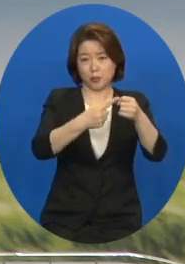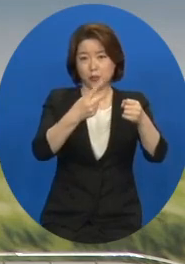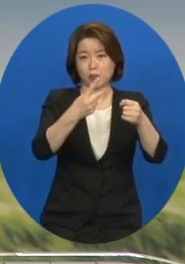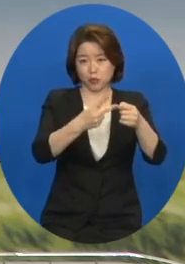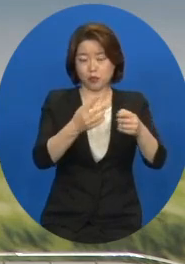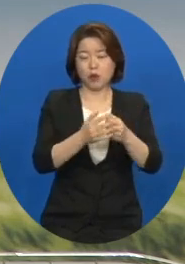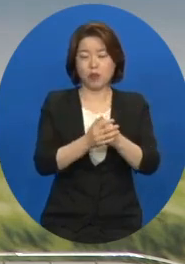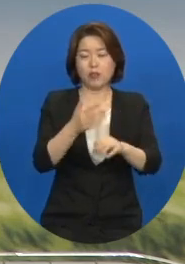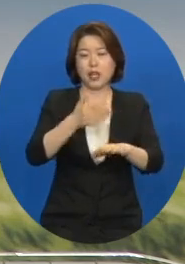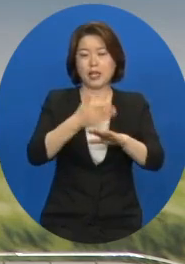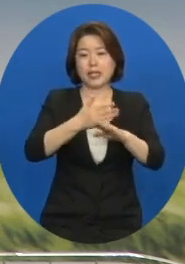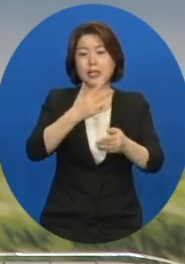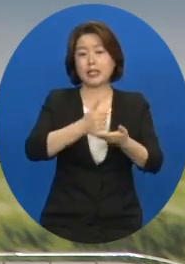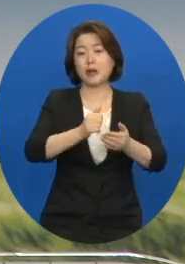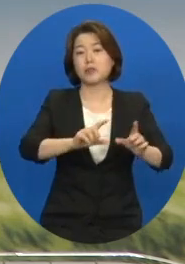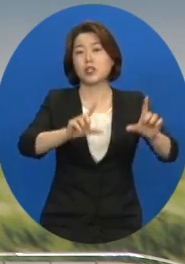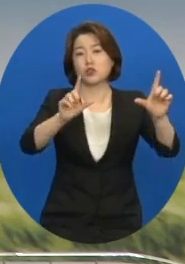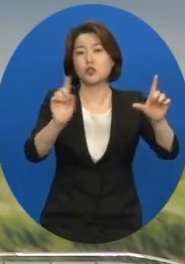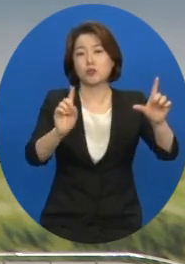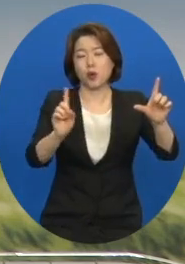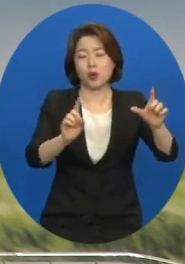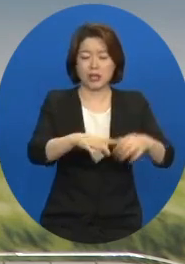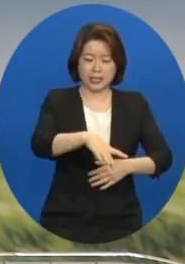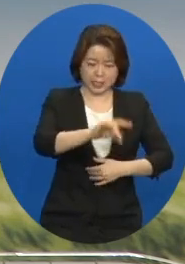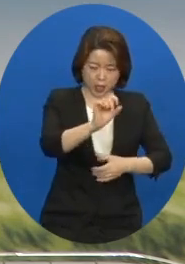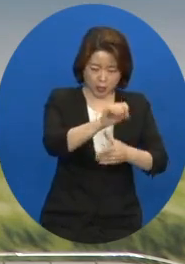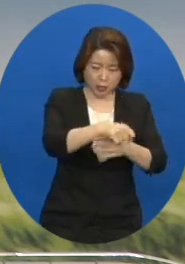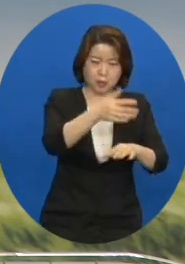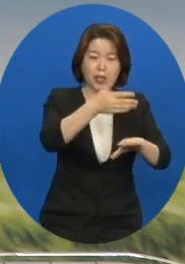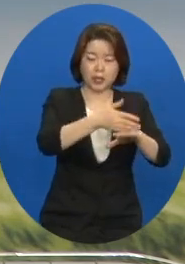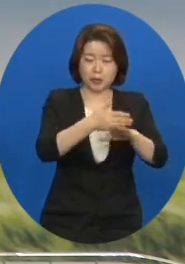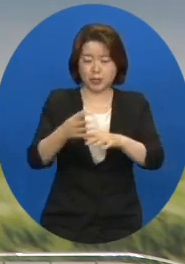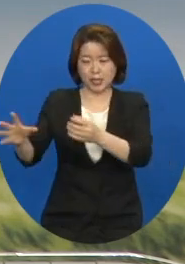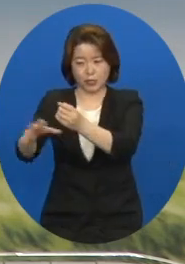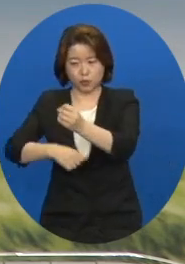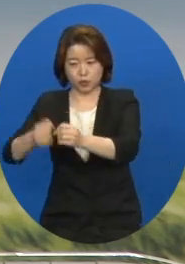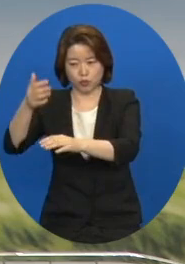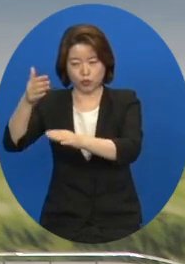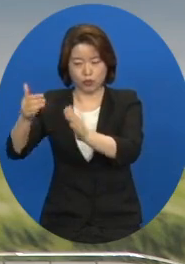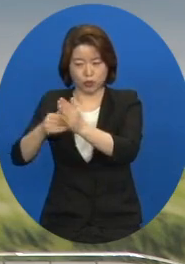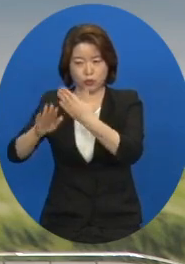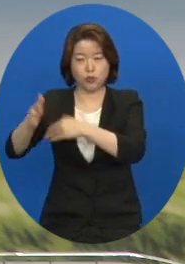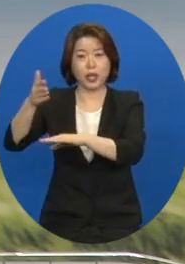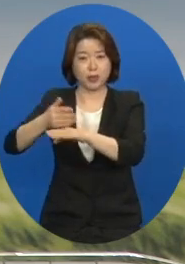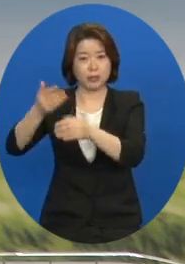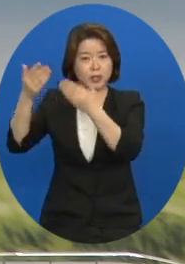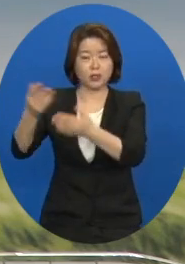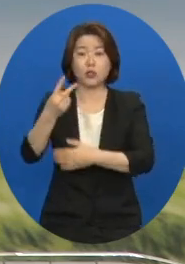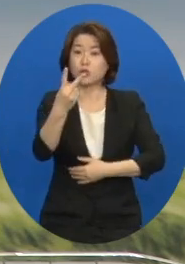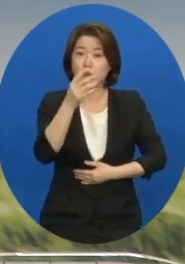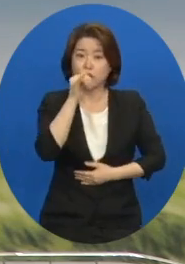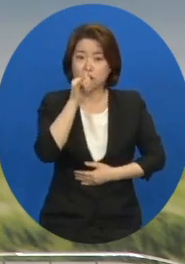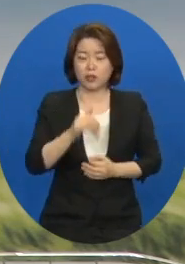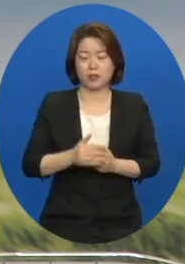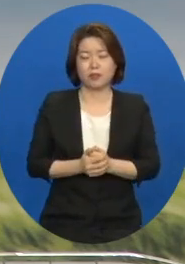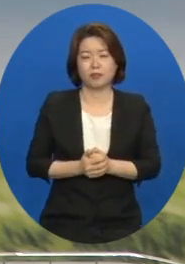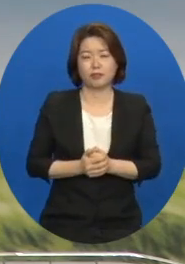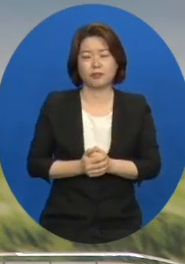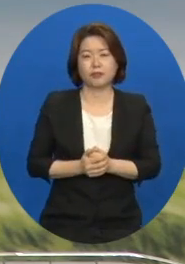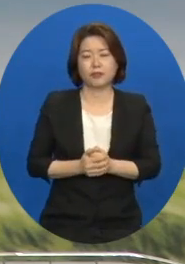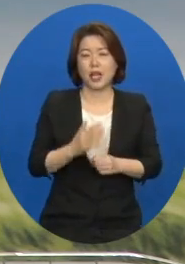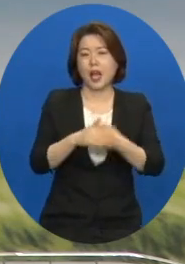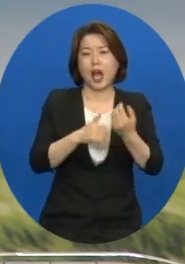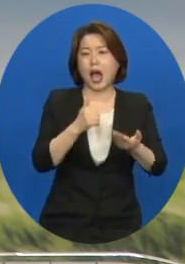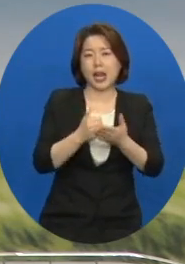감사주의를 지키게 하시나? 첫 열매로 감사하고 추수하고 감사하고 하게 하시나? 사실은 하나님 때문이